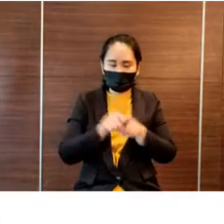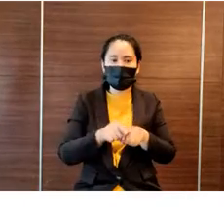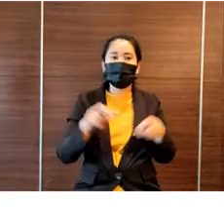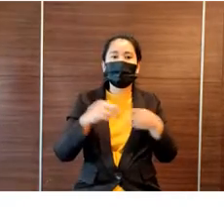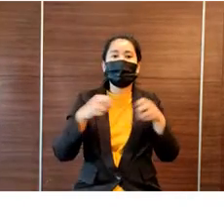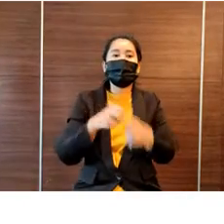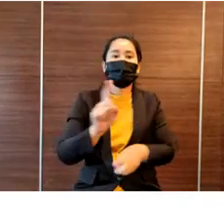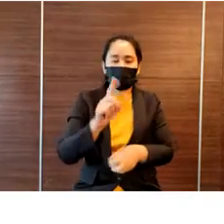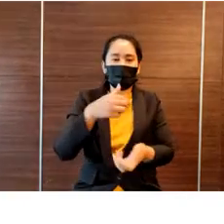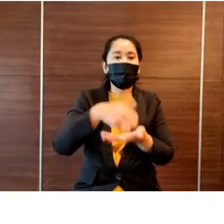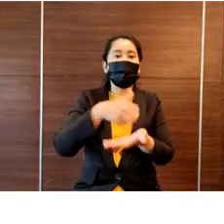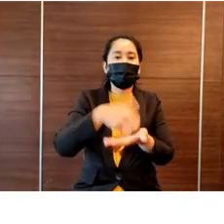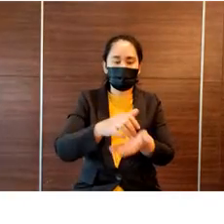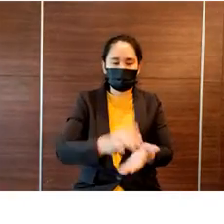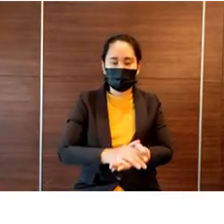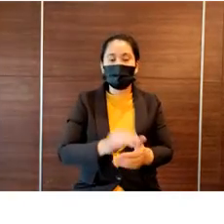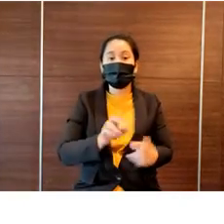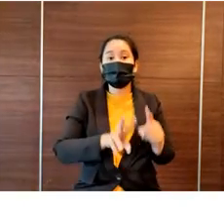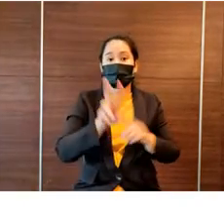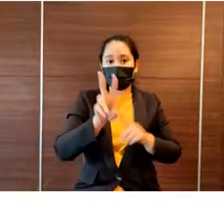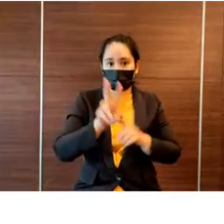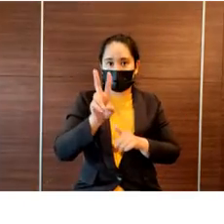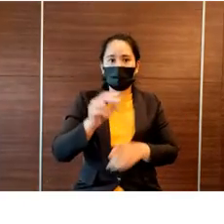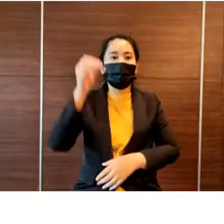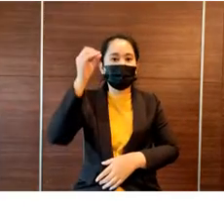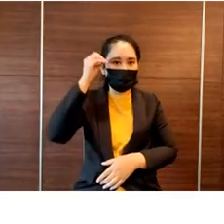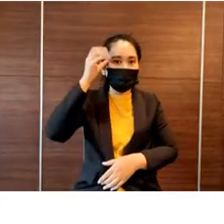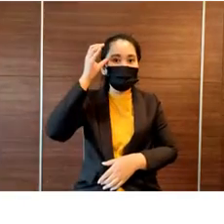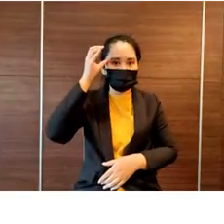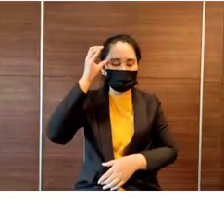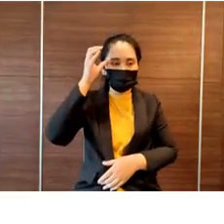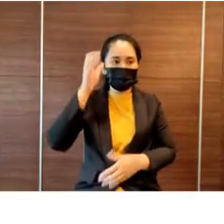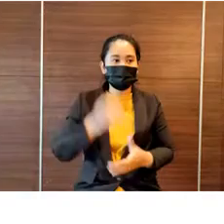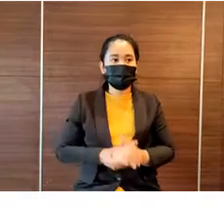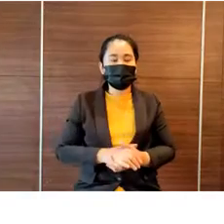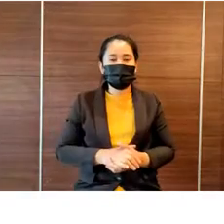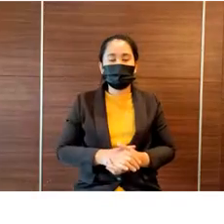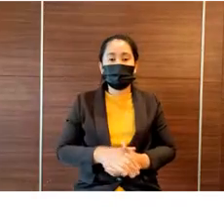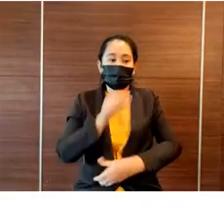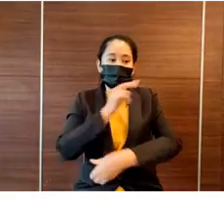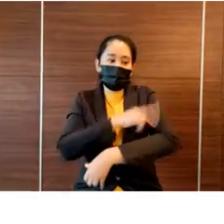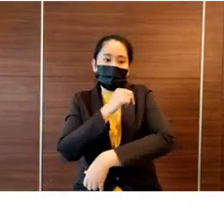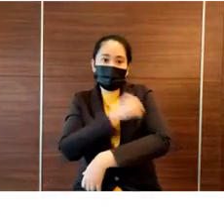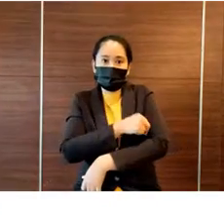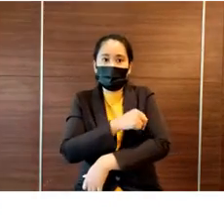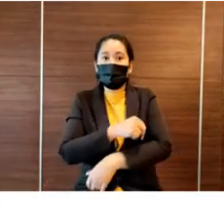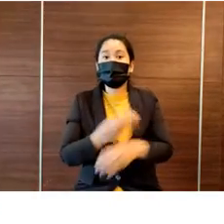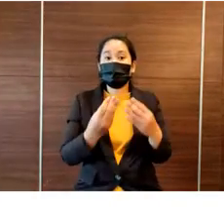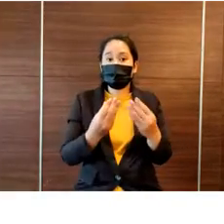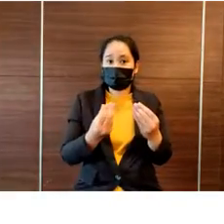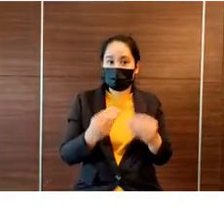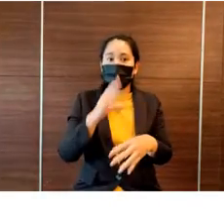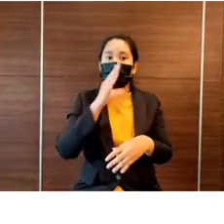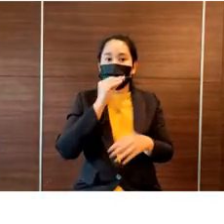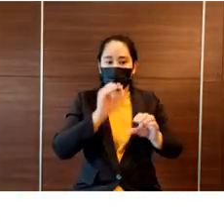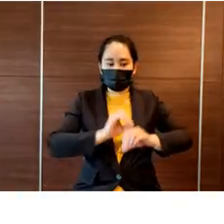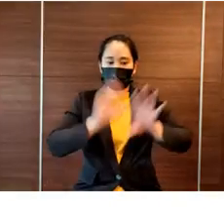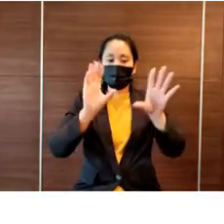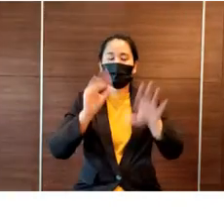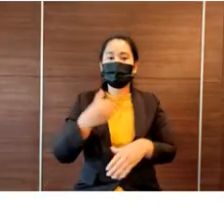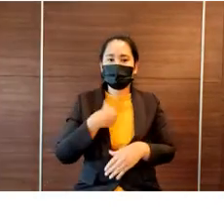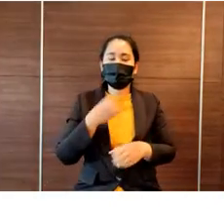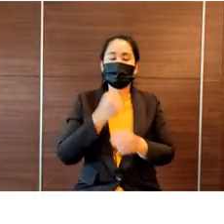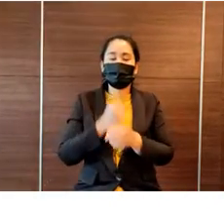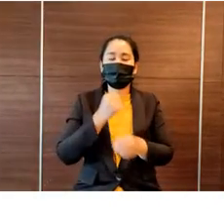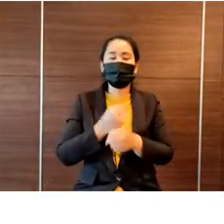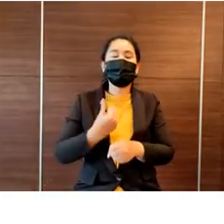รช่องว่างที่สองก็คือเรื่องความรู้หมอดินพูดชัดเจนเลยว่าเรื่องการทำงานส